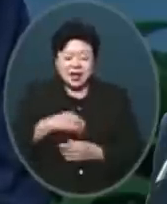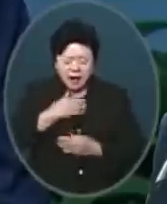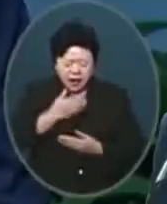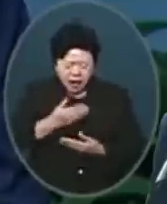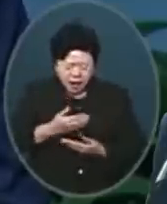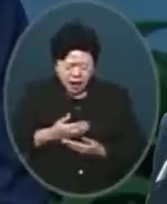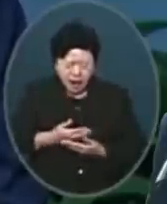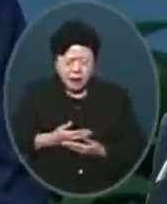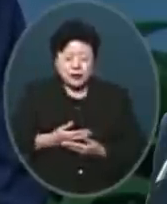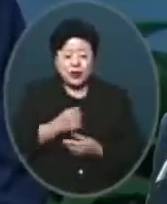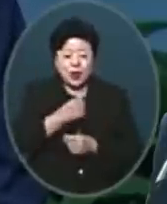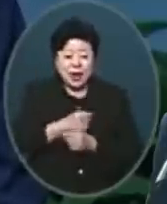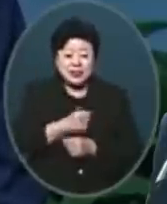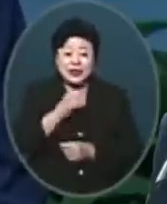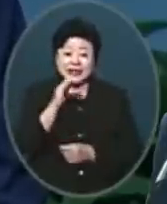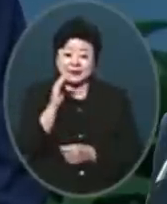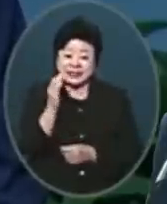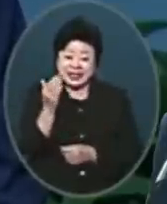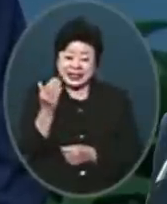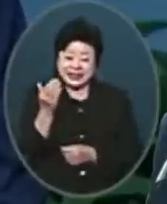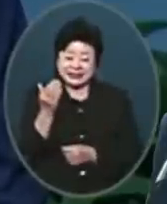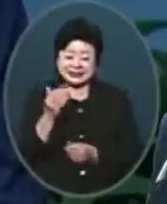감동을 하셔야만 되는 것입니다.